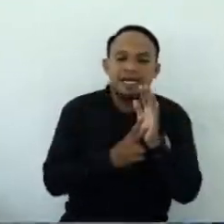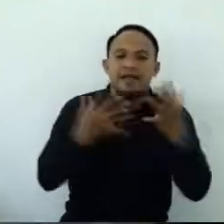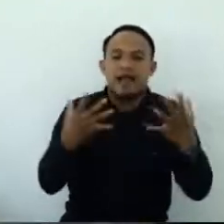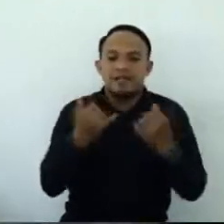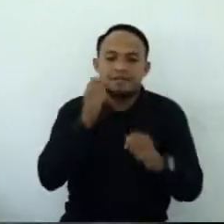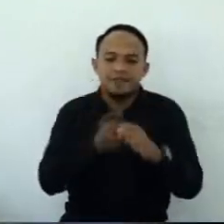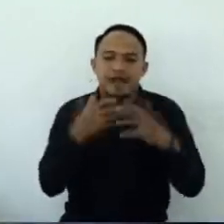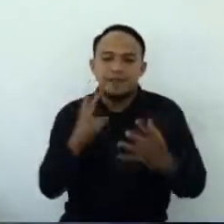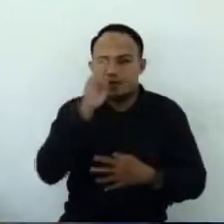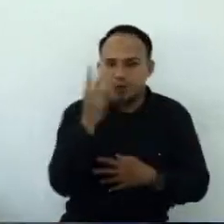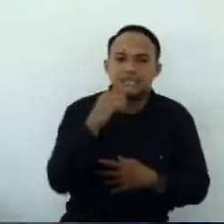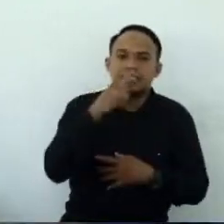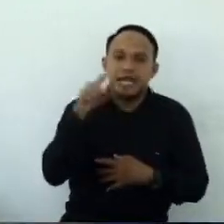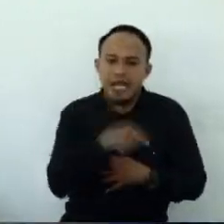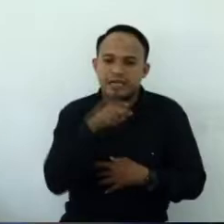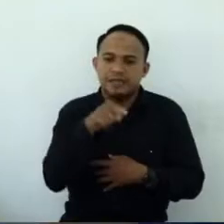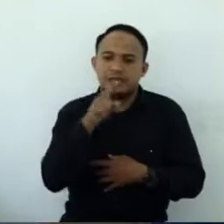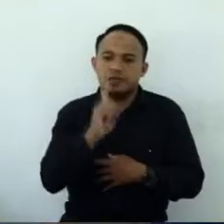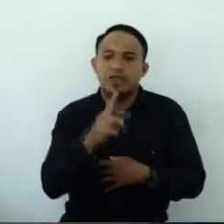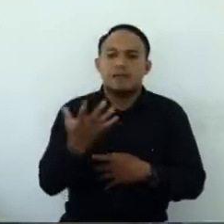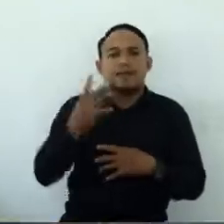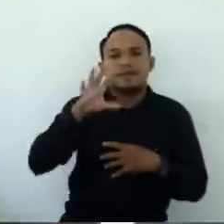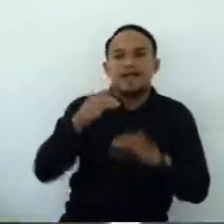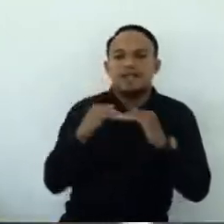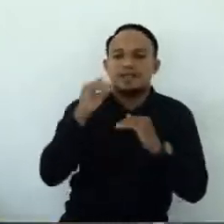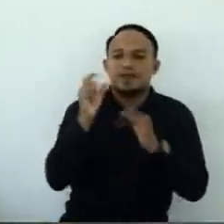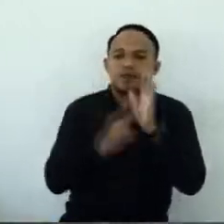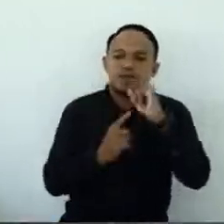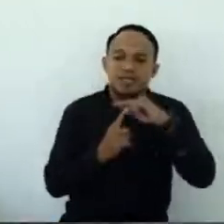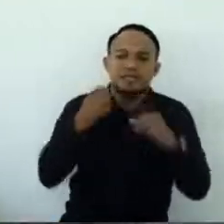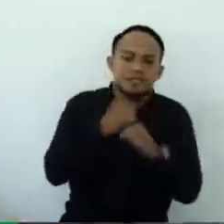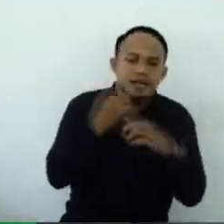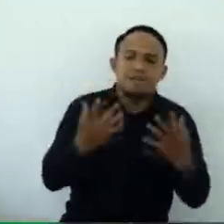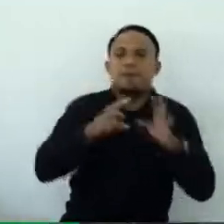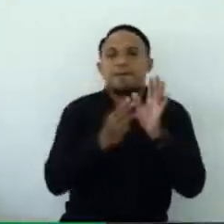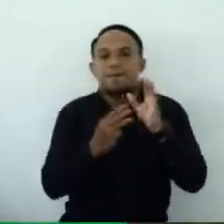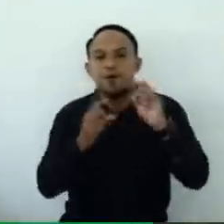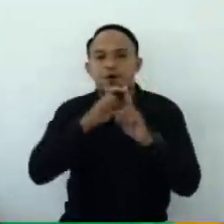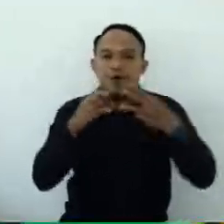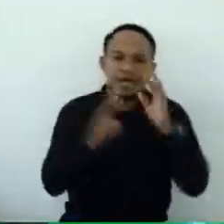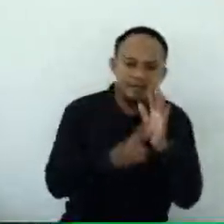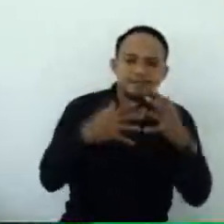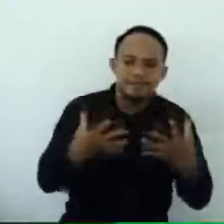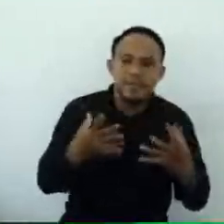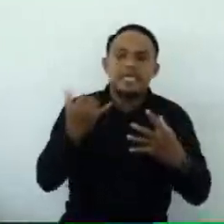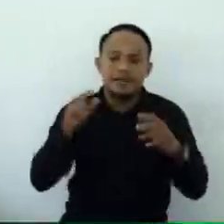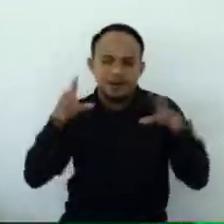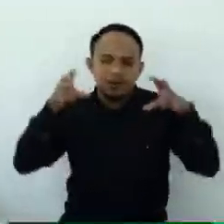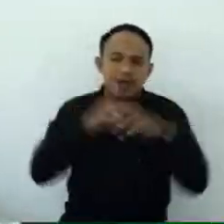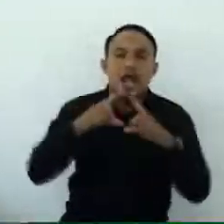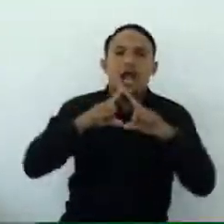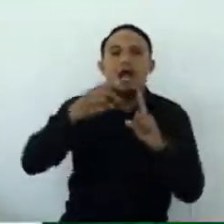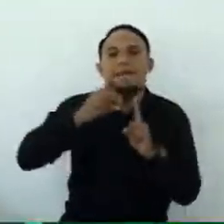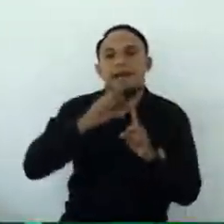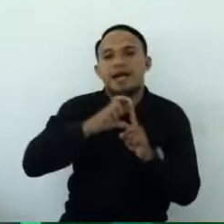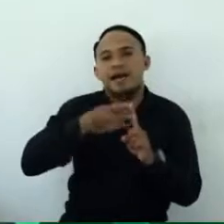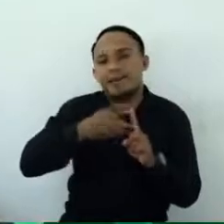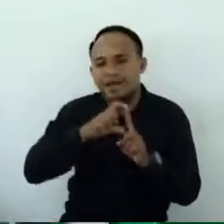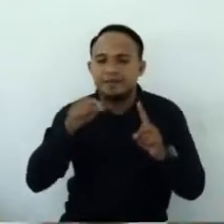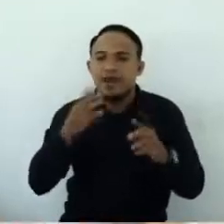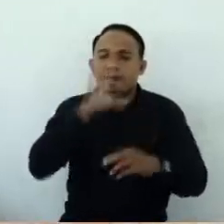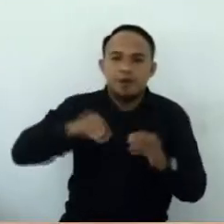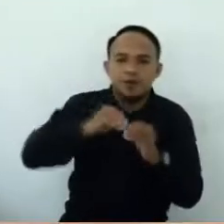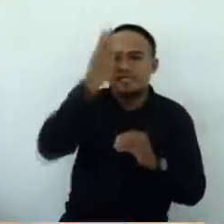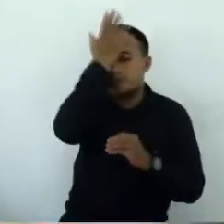lima unit gilingan padi modern yang diadakan melalui APBD Provinsi Gorontalo tahun 2021